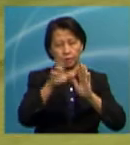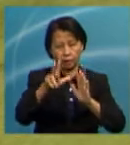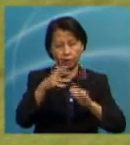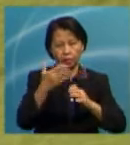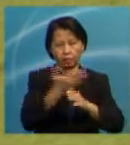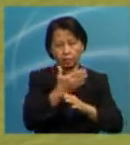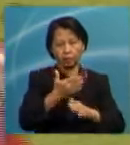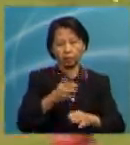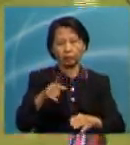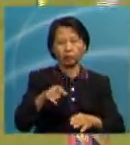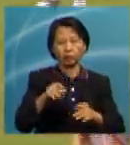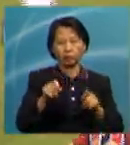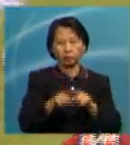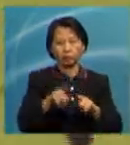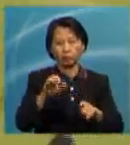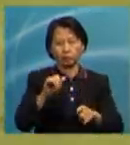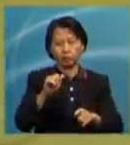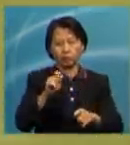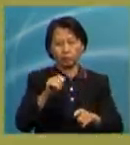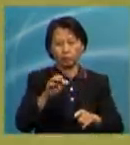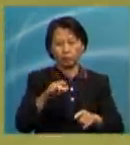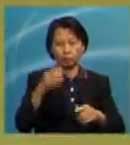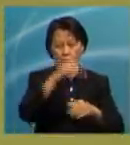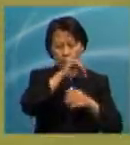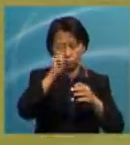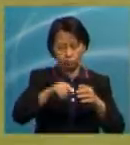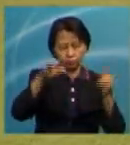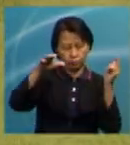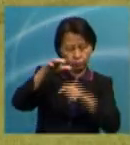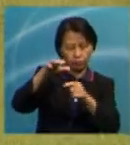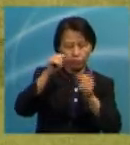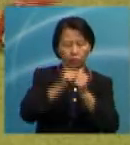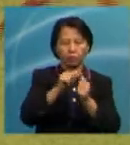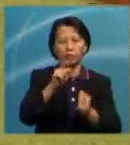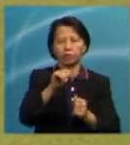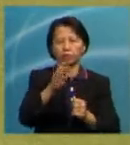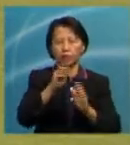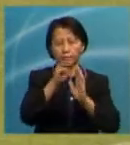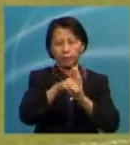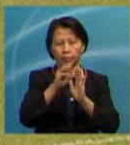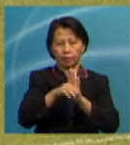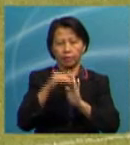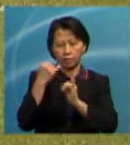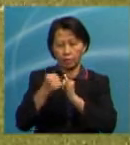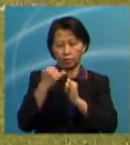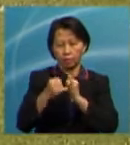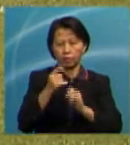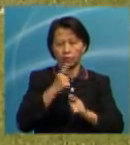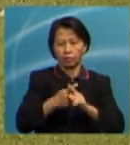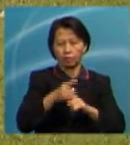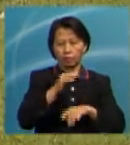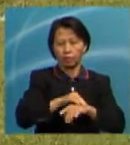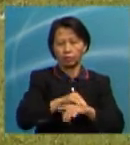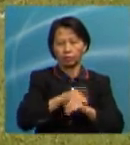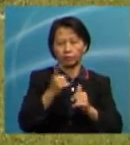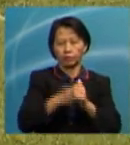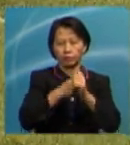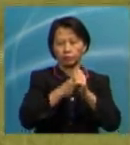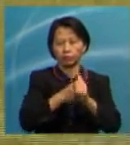sebelum Tuan Manuel aregui menyamakan kedudukan untuk ATM pada minit-minit terakhir separuh masa